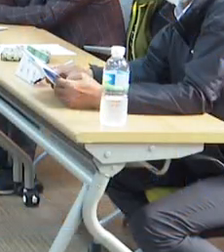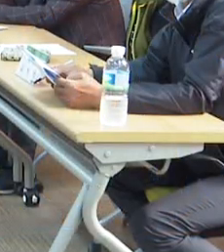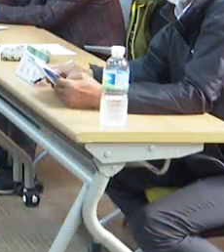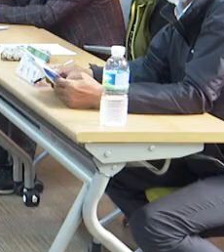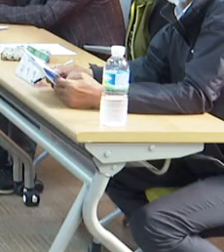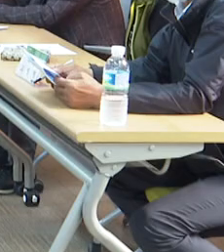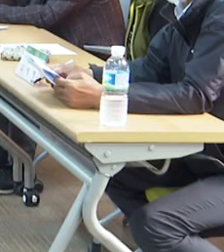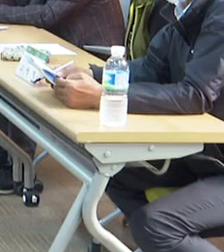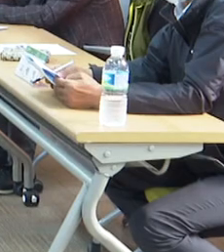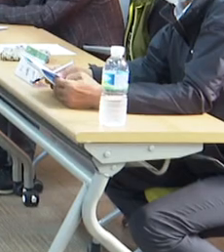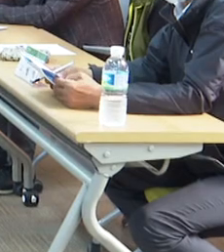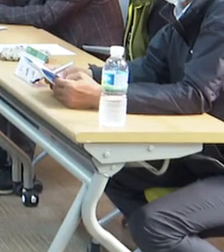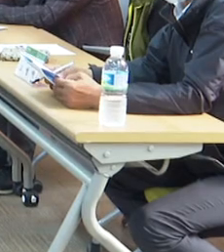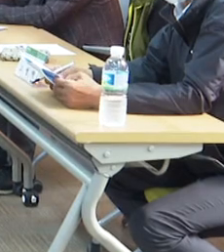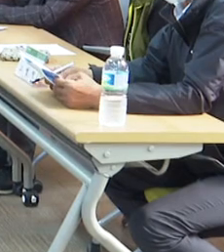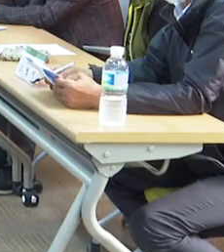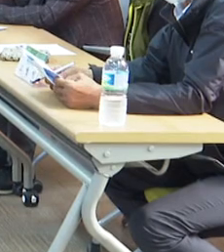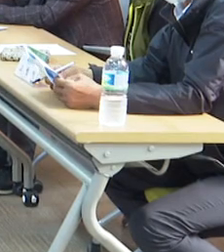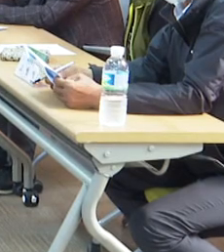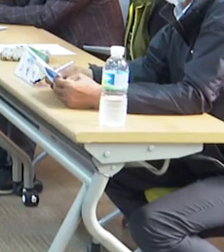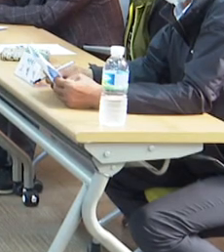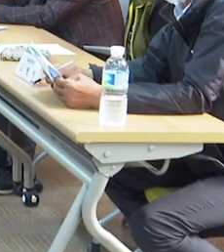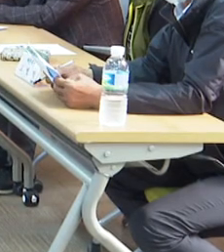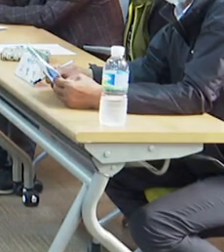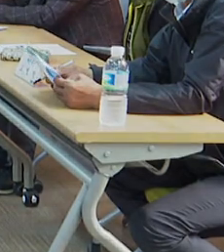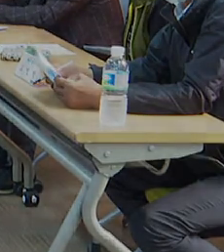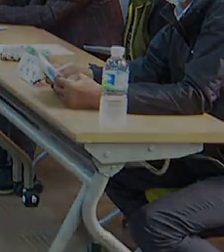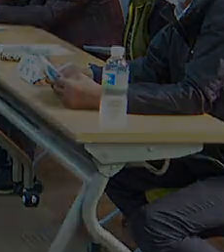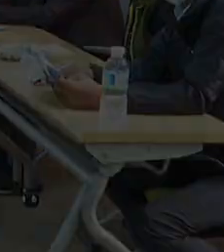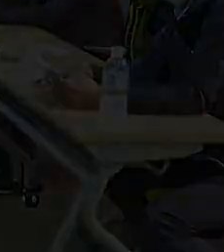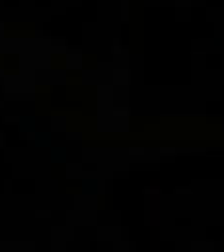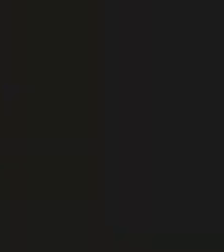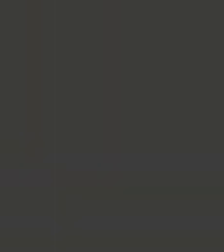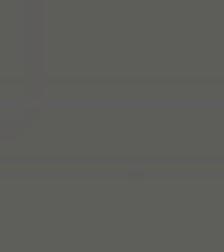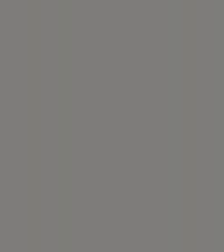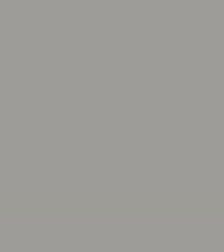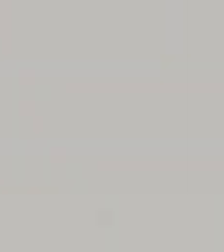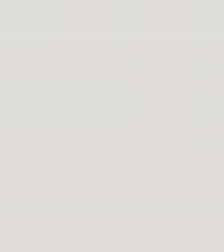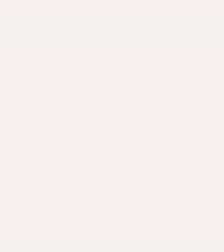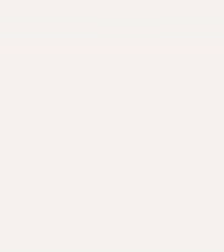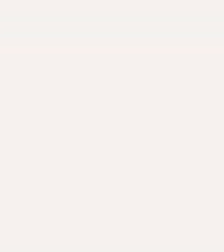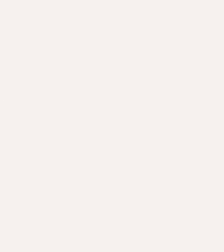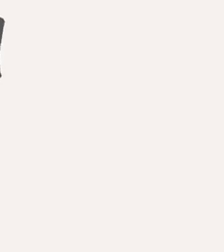거기에 장사 목적으로 상황 하는 데는 없습니다. 원래는.